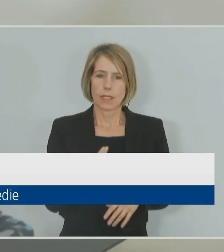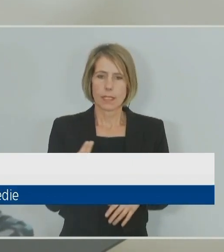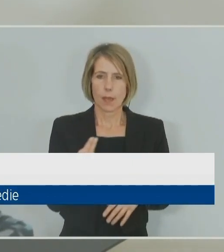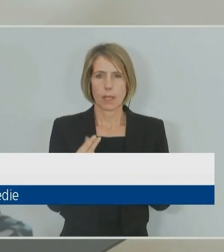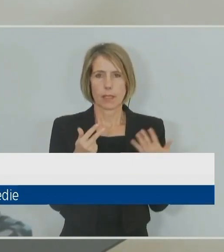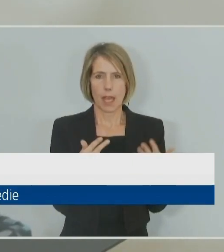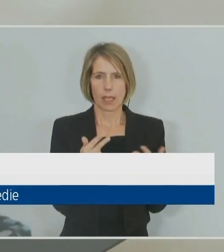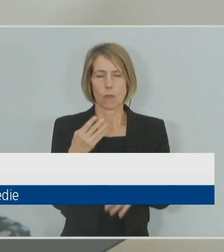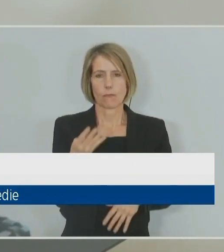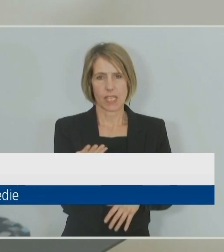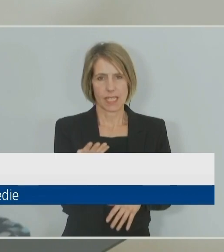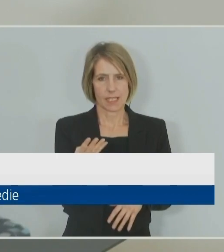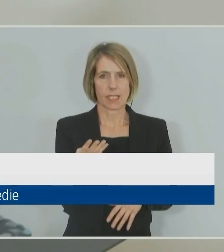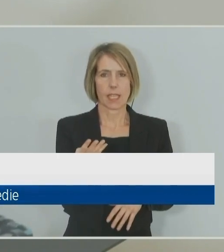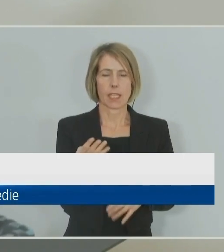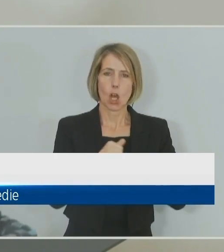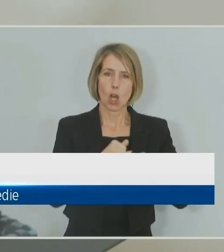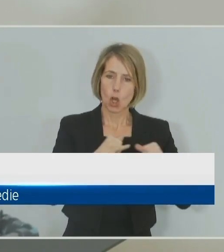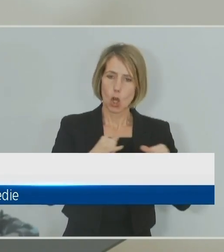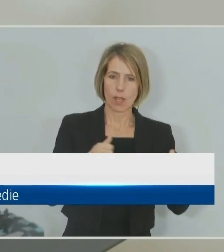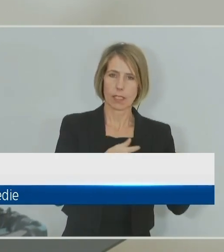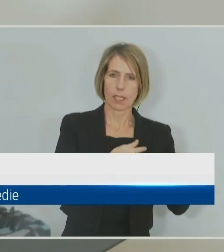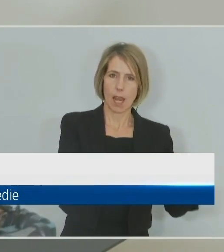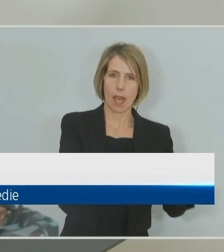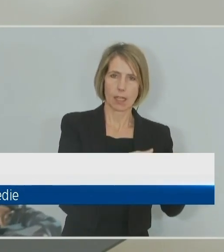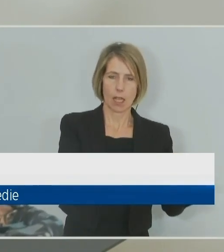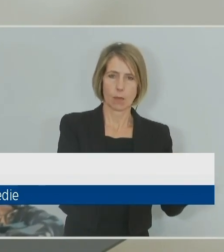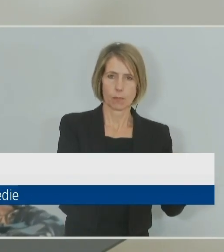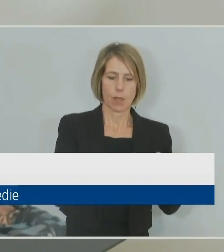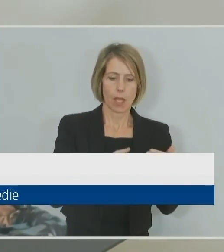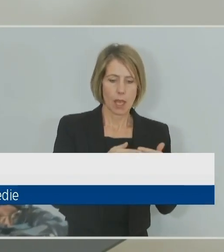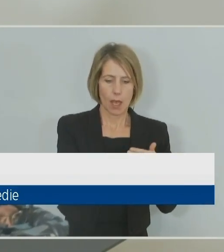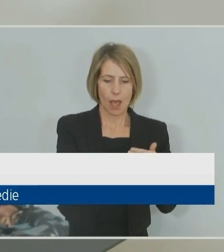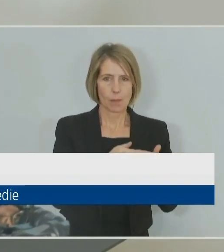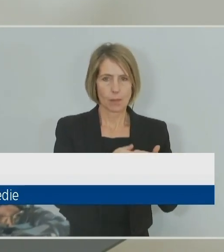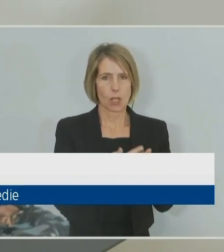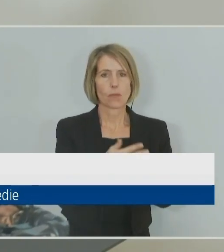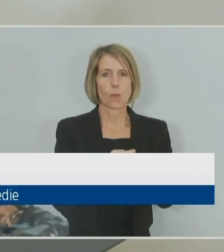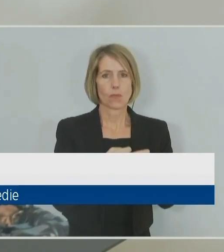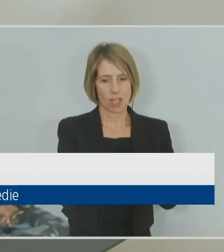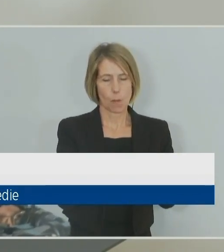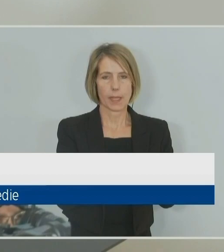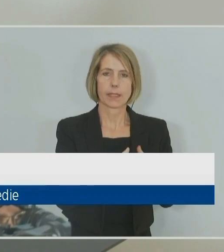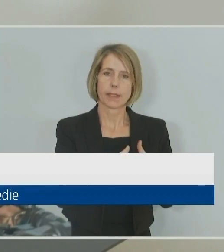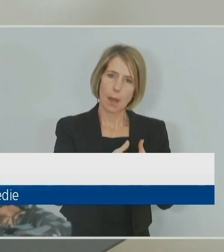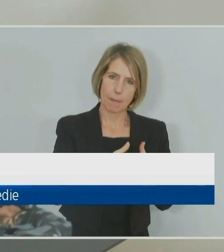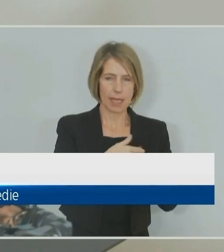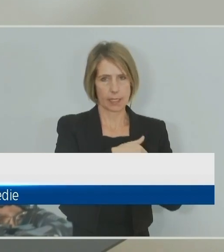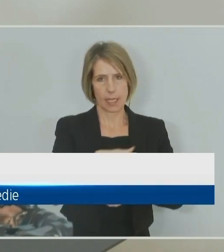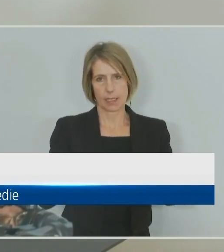është shumë më sfiduese dhe brengosëse. Në dhjetor të